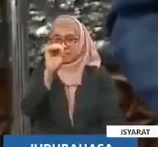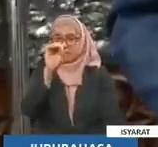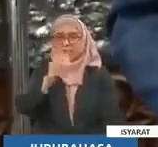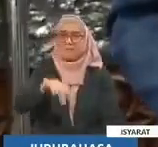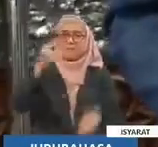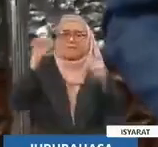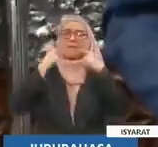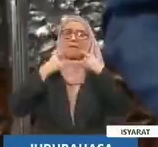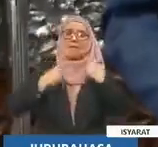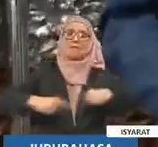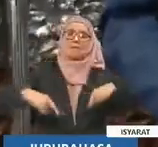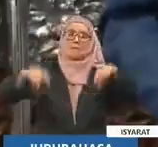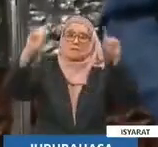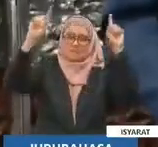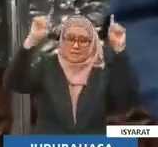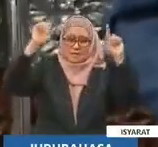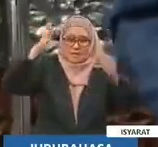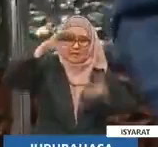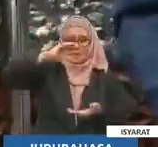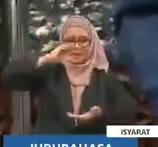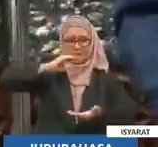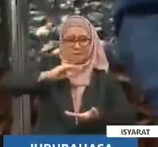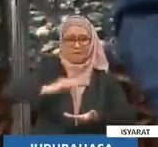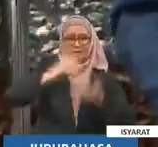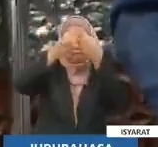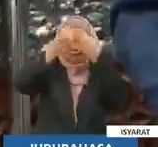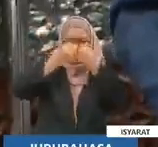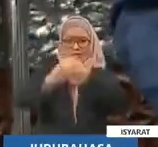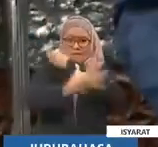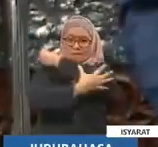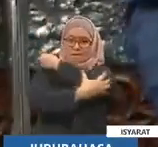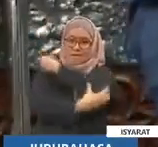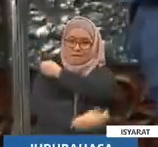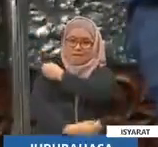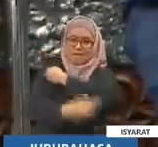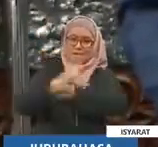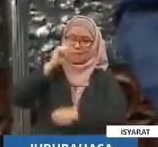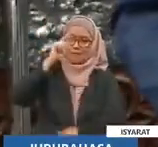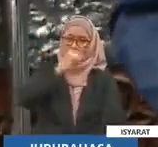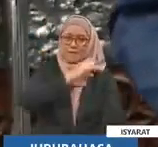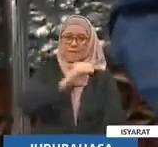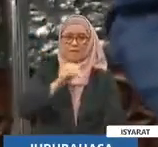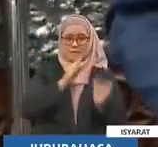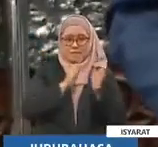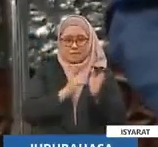dengan ketara dan menyusun semula masyarakat Hai rumusan